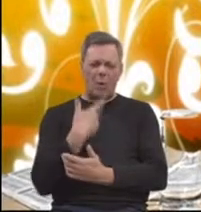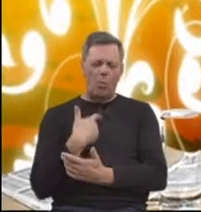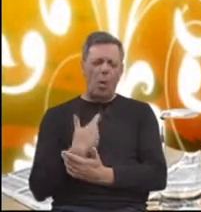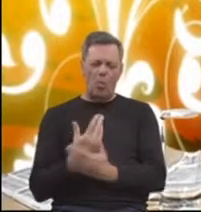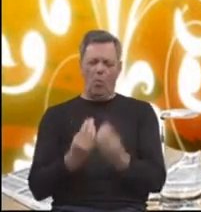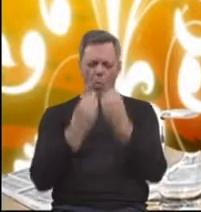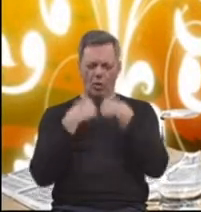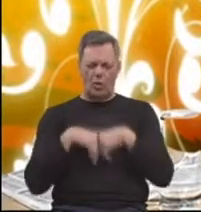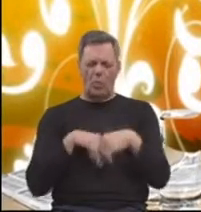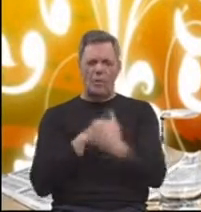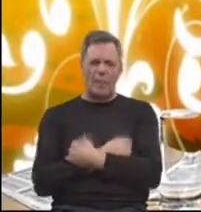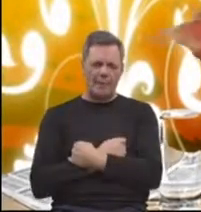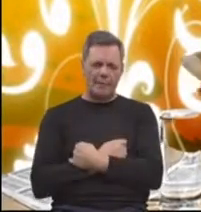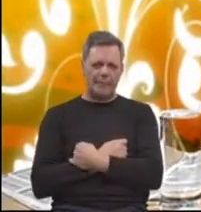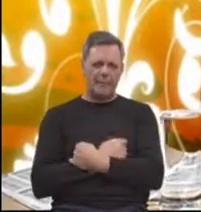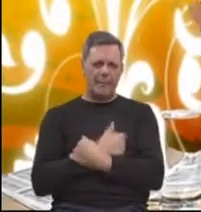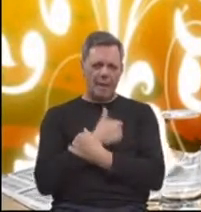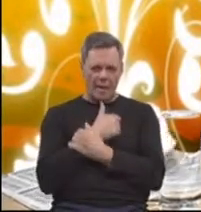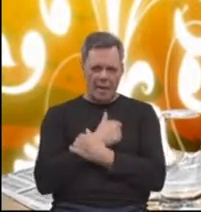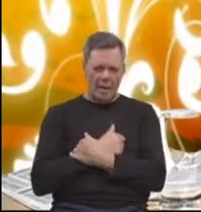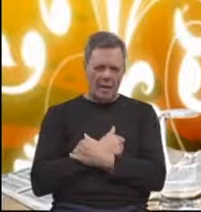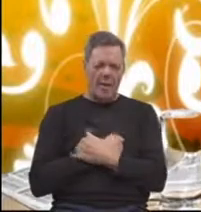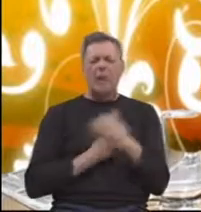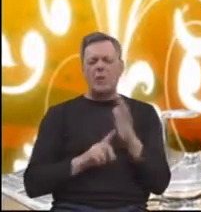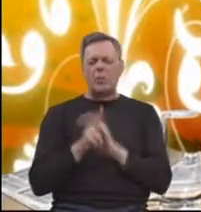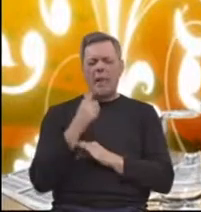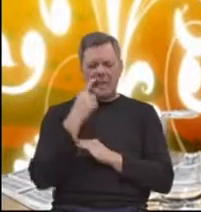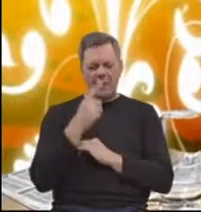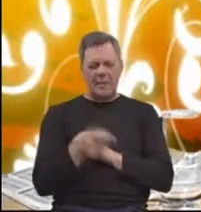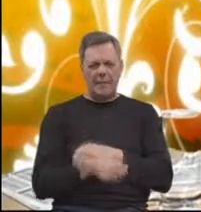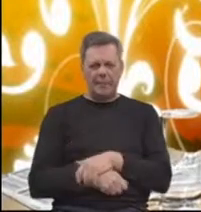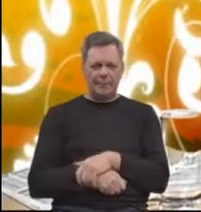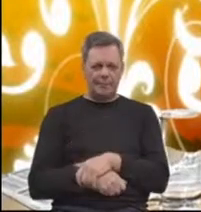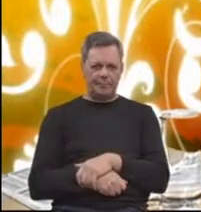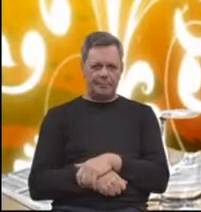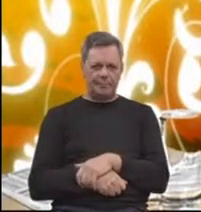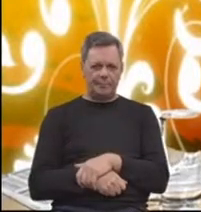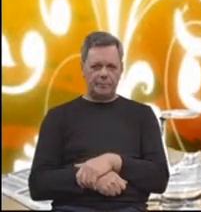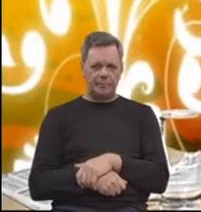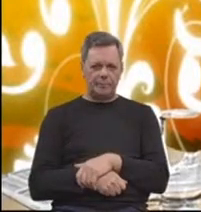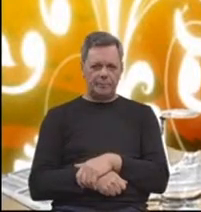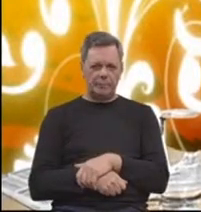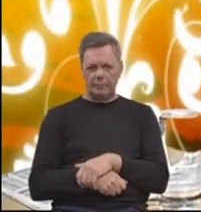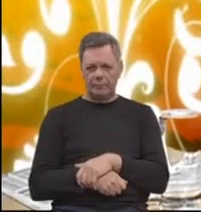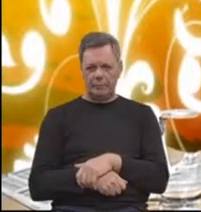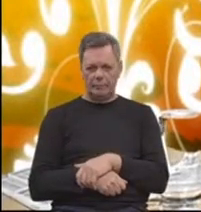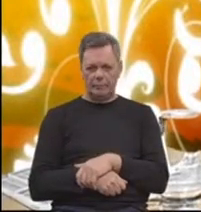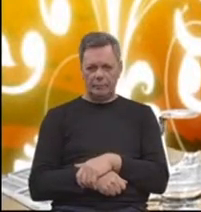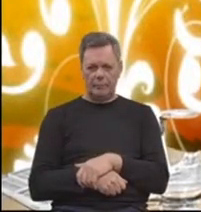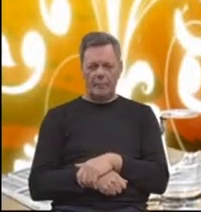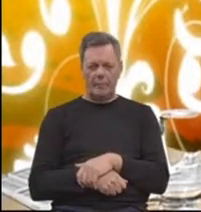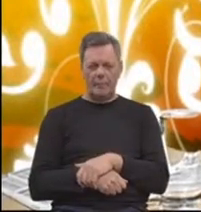sebe unosite. I onda je jednostavno rezultat upravo se vidi. Se vidi. Evo, ajmo najprije dotaknuti mikrobiotu i